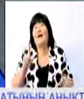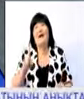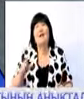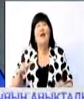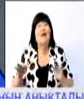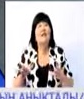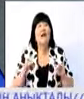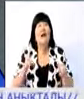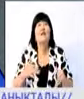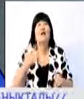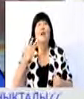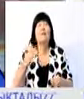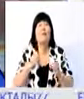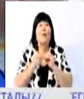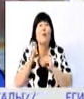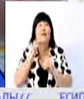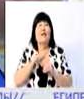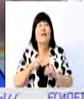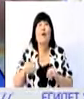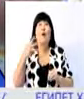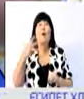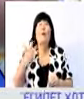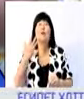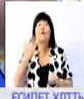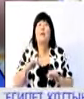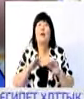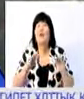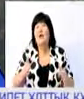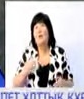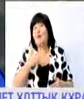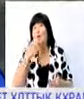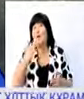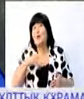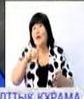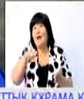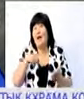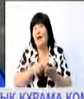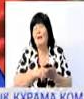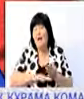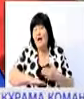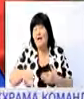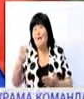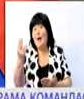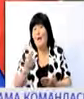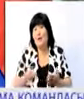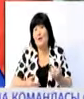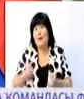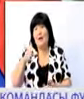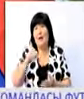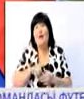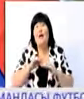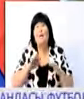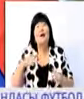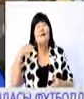Сондай-ақ шара барысында 5 пен 12 жас аралығындағы 35 білдіршін менің сүйікті қалам атты асфальтта сурет салу байқауына қатысып,